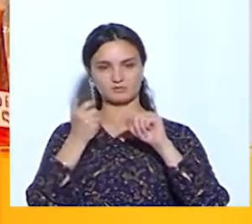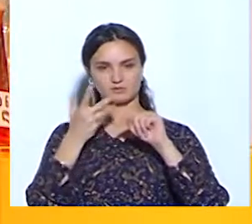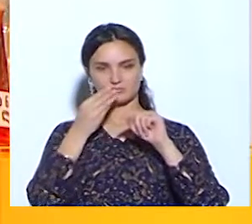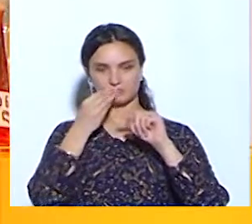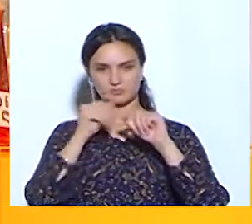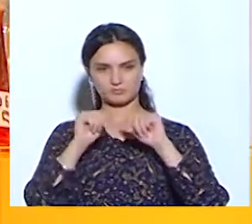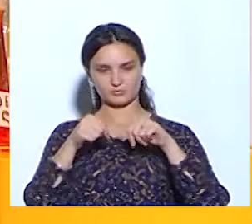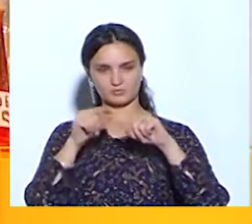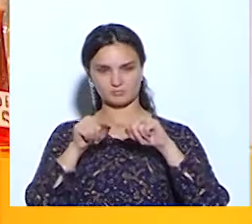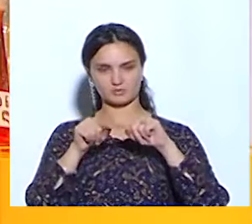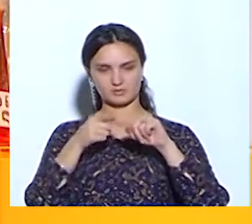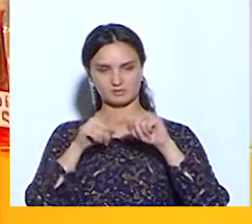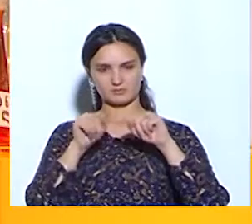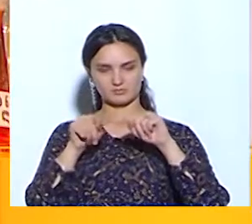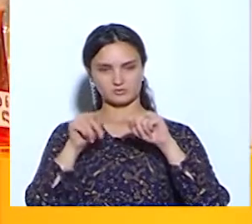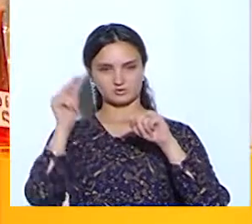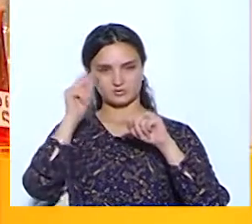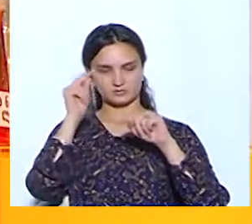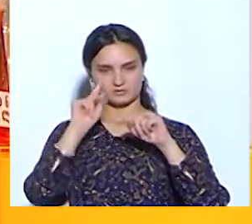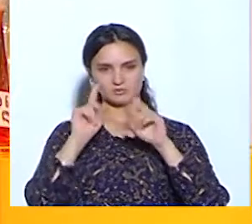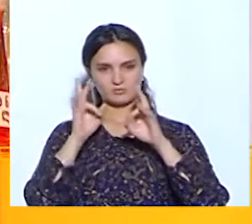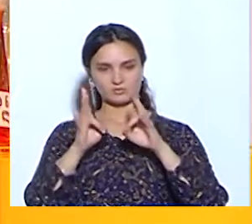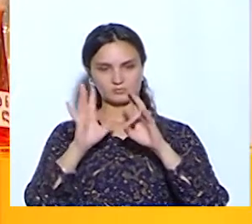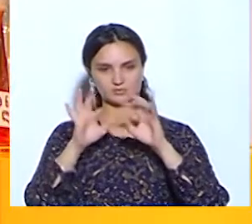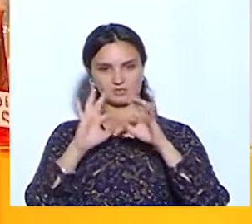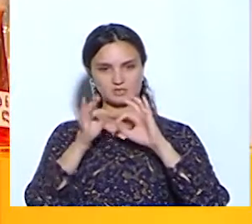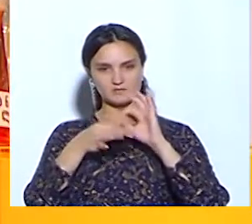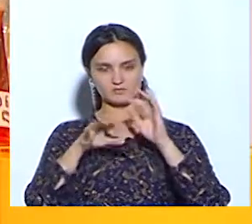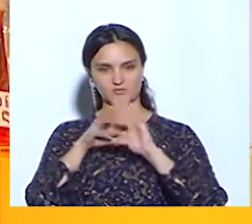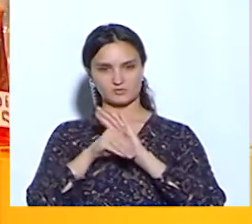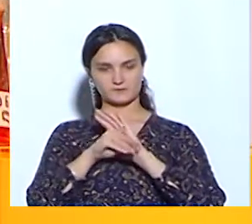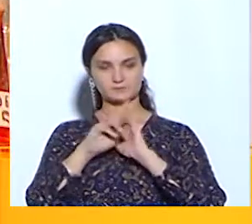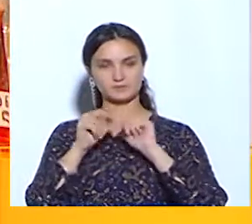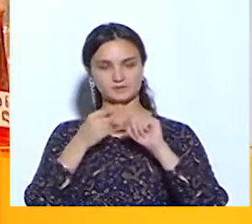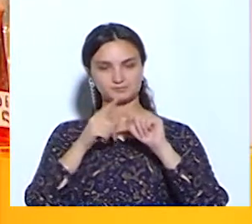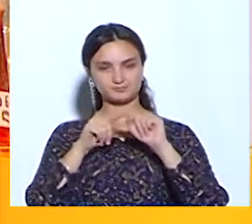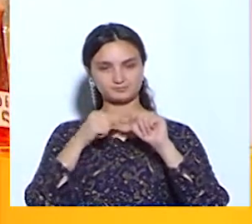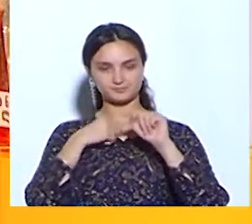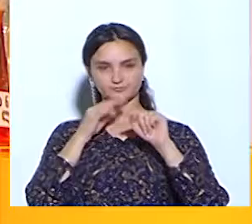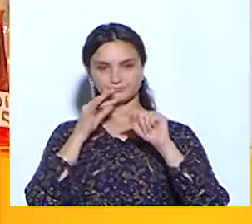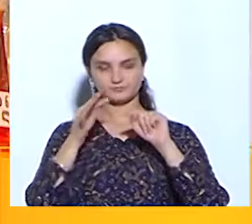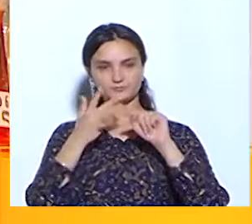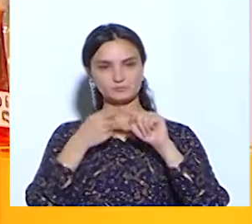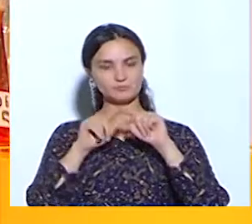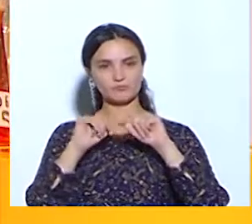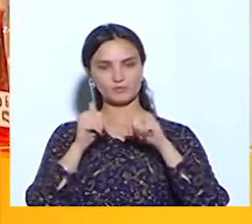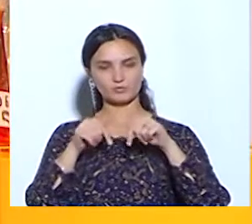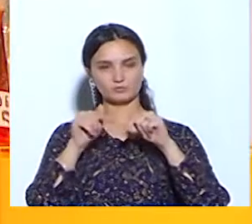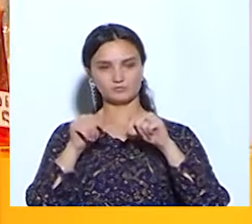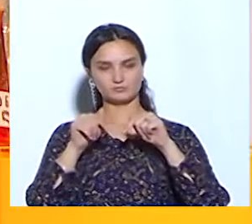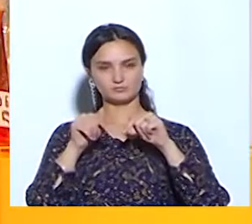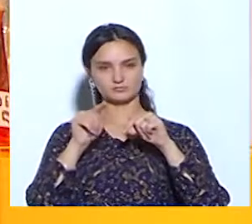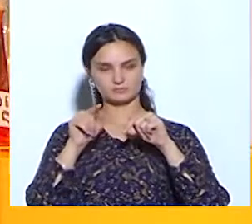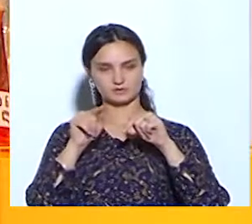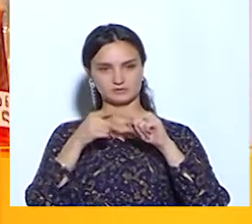კვების მოდელი აიღეს და ამის ფონზე შეისწავლეს, რა მოხდებოდა ნაწლავებში. და მე გეტყვით, რომელი მოდელი. კერძოდ,